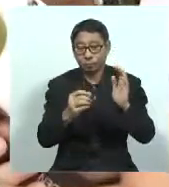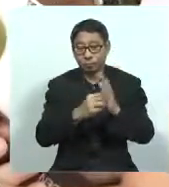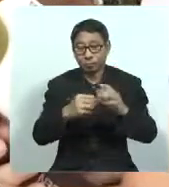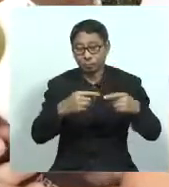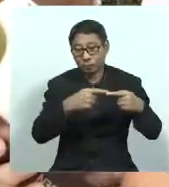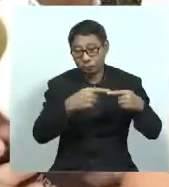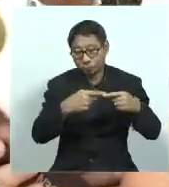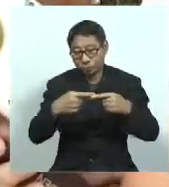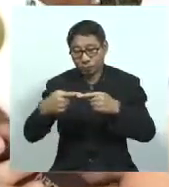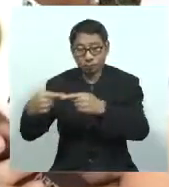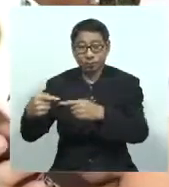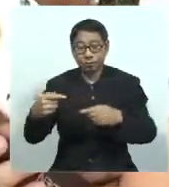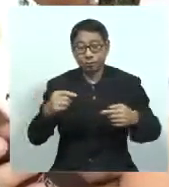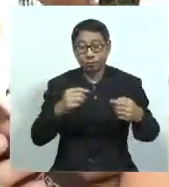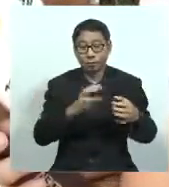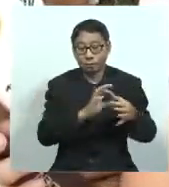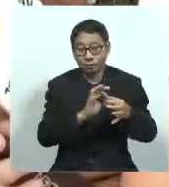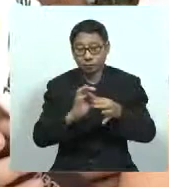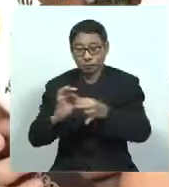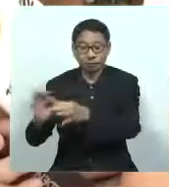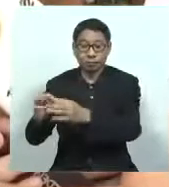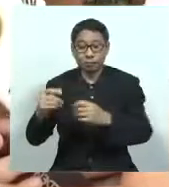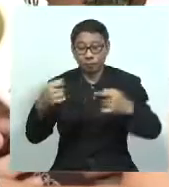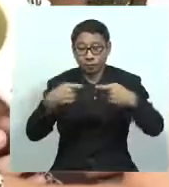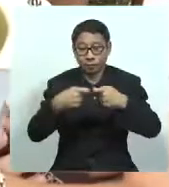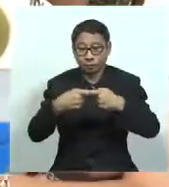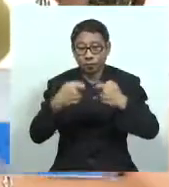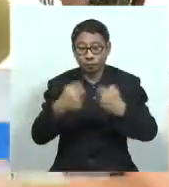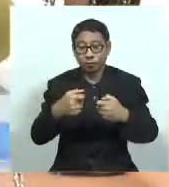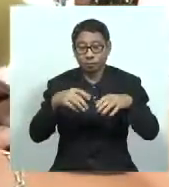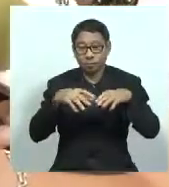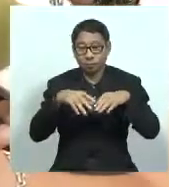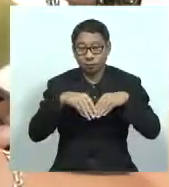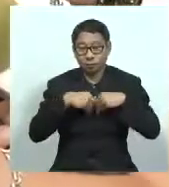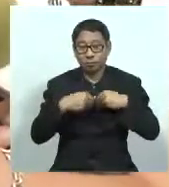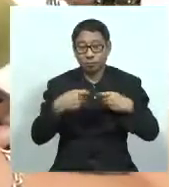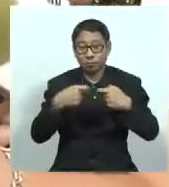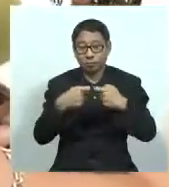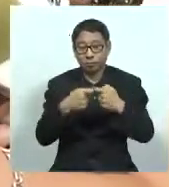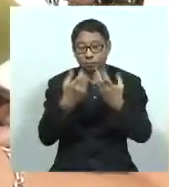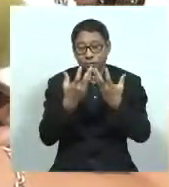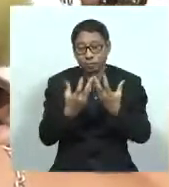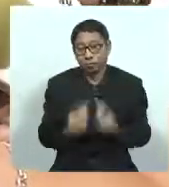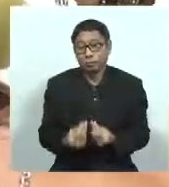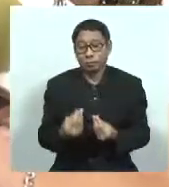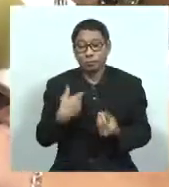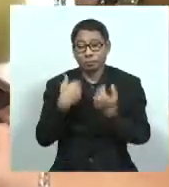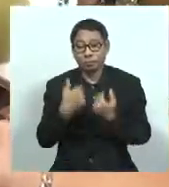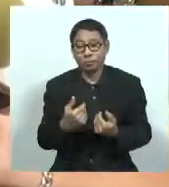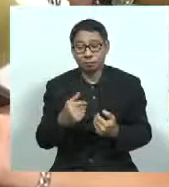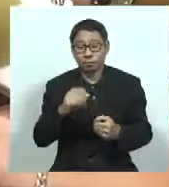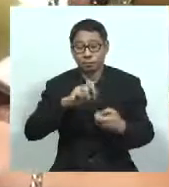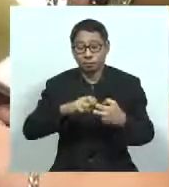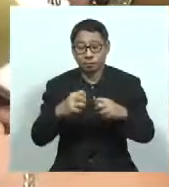วงไปพ่วงไปเรื่อยๆเนี่ยสายไฟมันก็รับโหลดแรงไฟไม่ไหวมันก็จะเกิดส